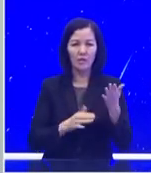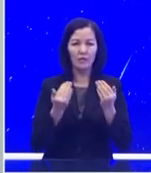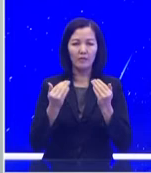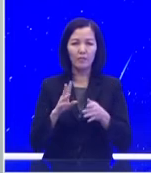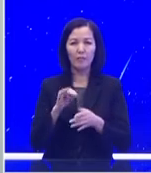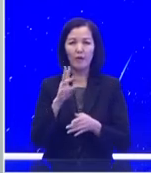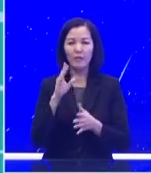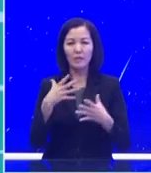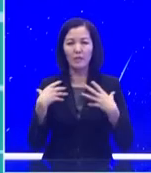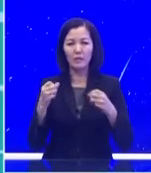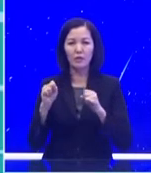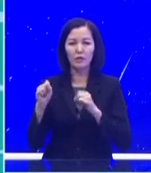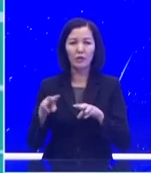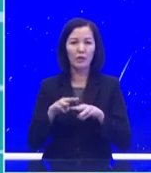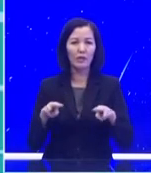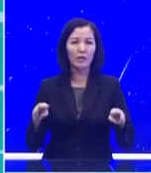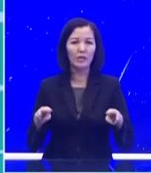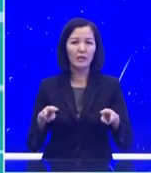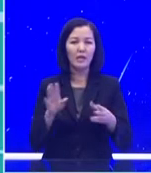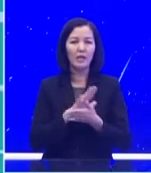Асқар Мамин денсаулық сақтау министрлігіне